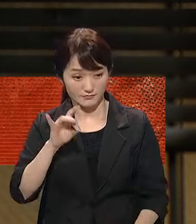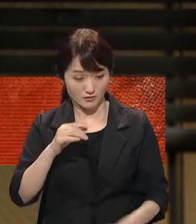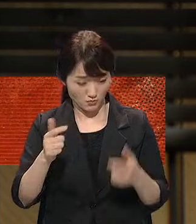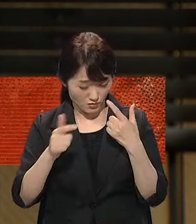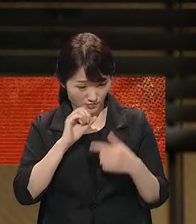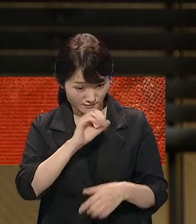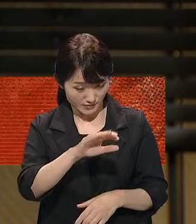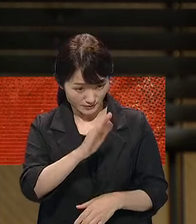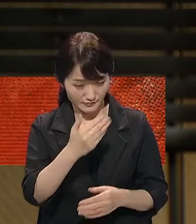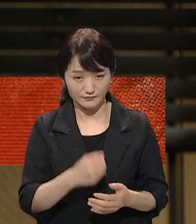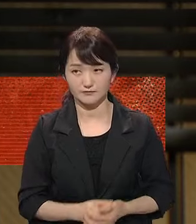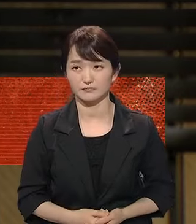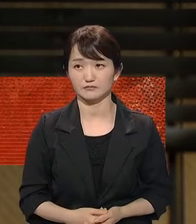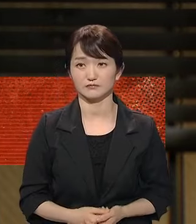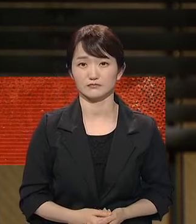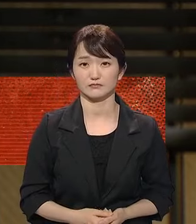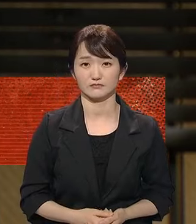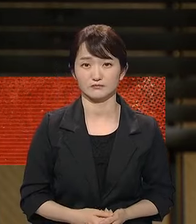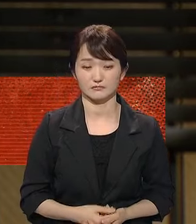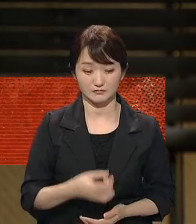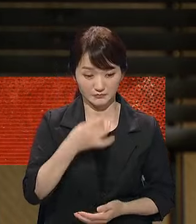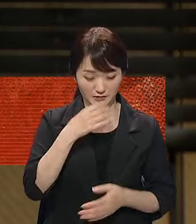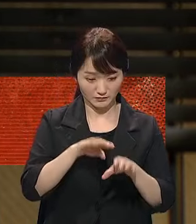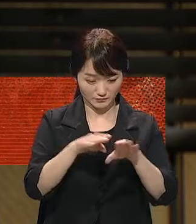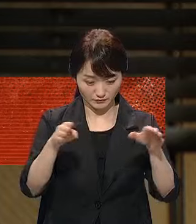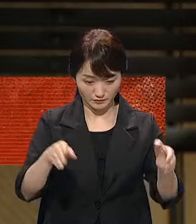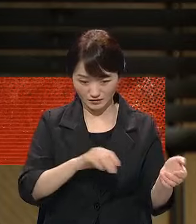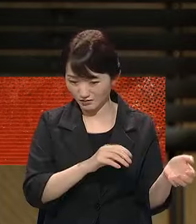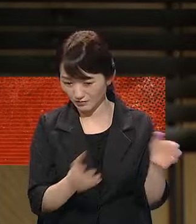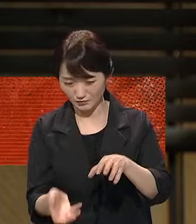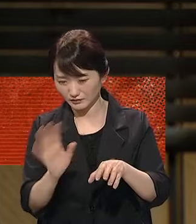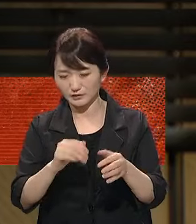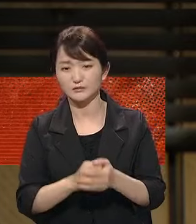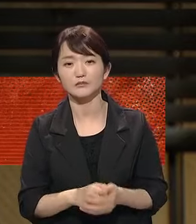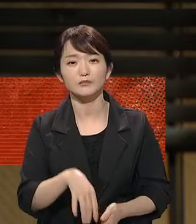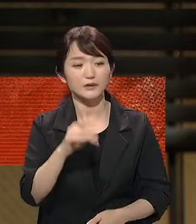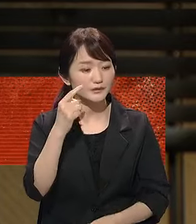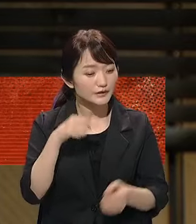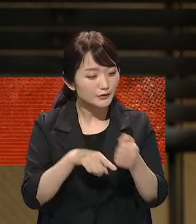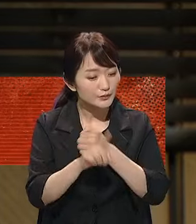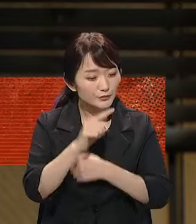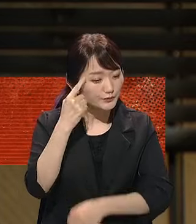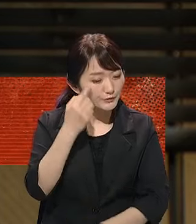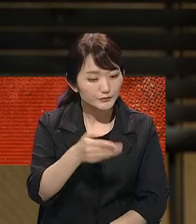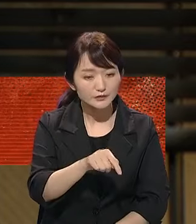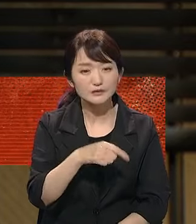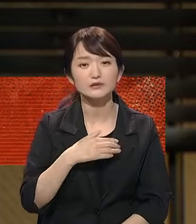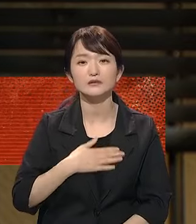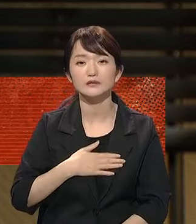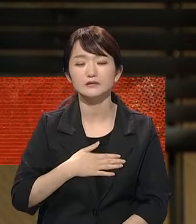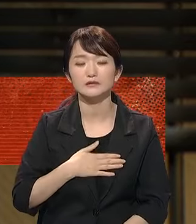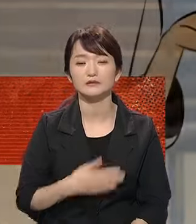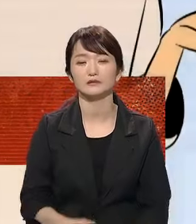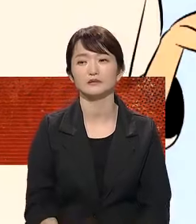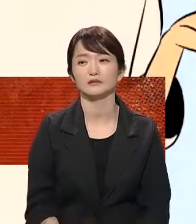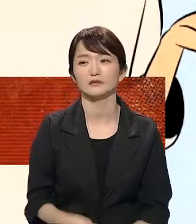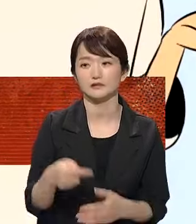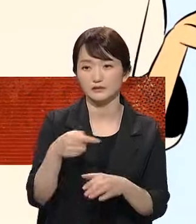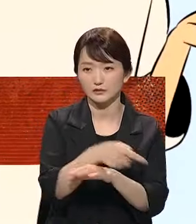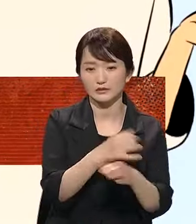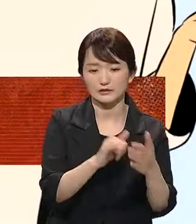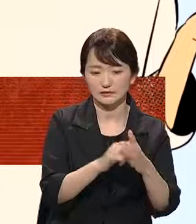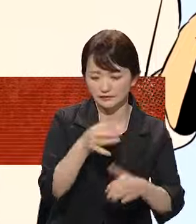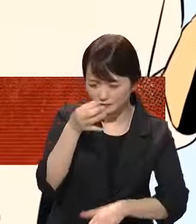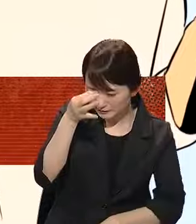있습니다 밥상 뒤 없고 뭐 밥상까지 뒤 없는 거보다 일단 이유를 묻고 그리고 만약에 그걸 알게 되면 아마 나머지 가족들이 좀